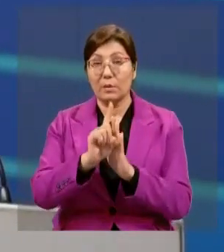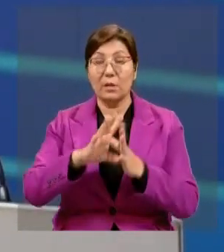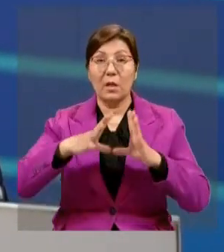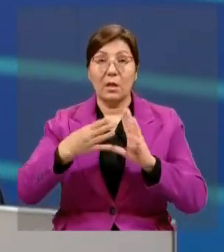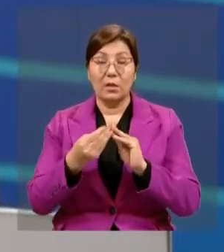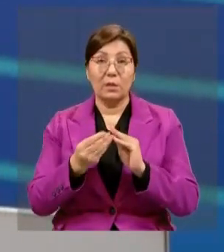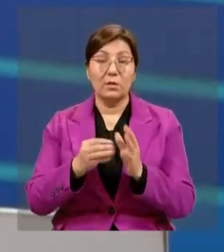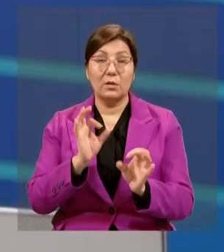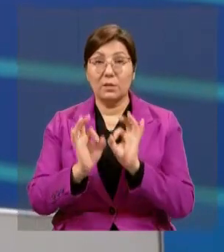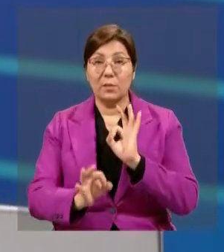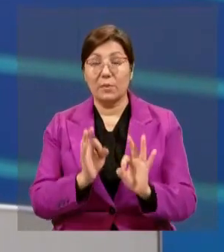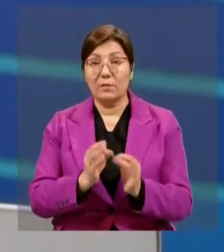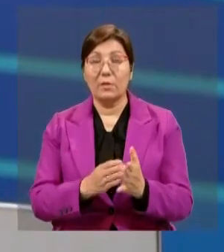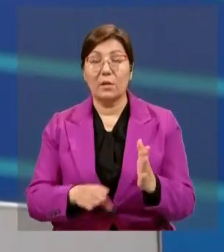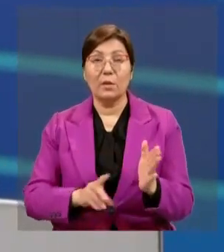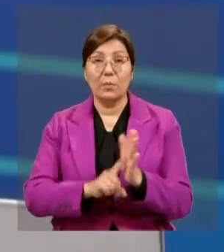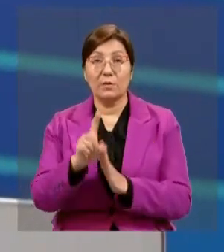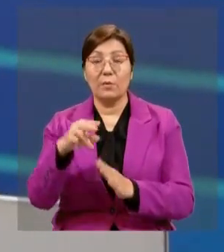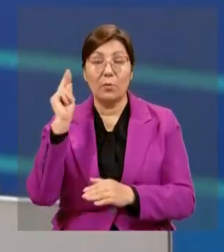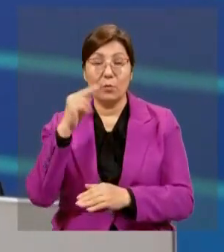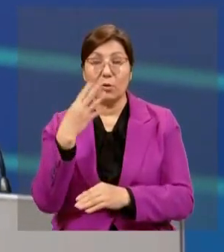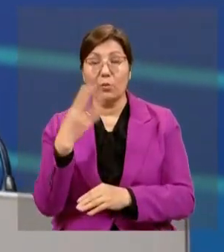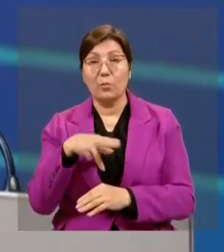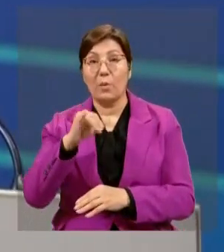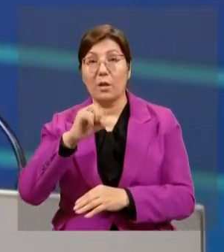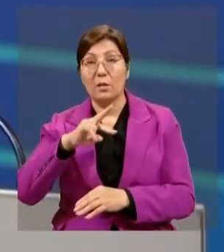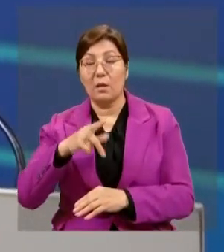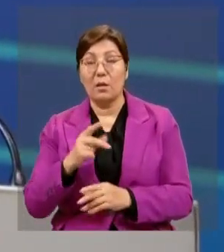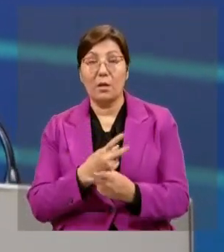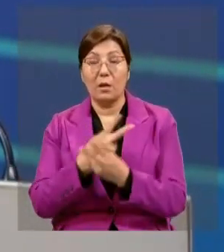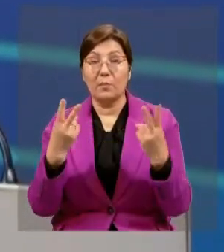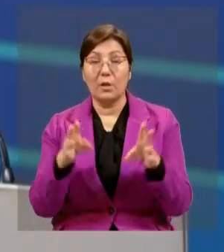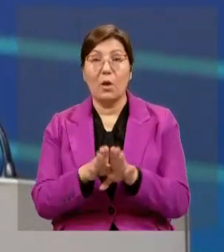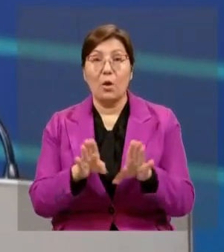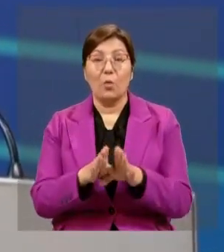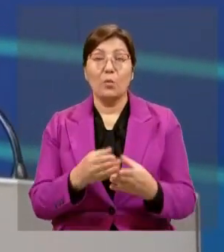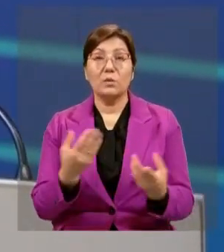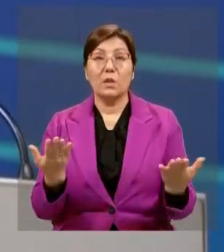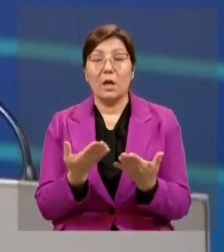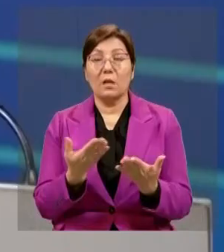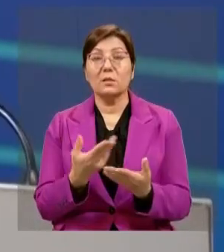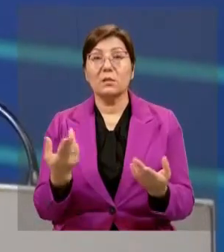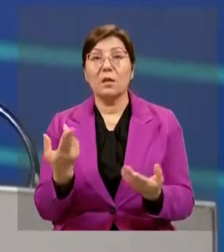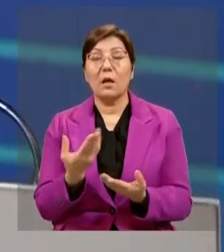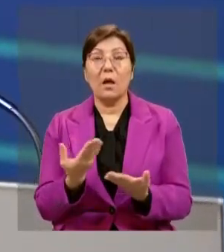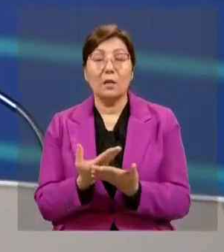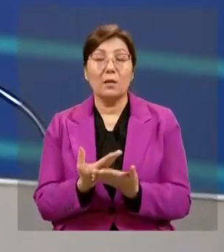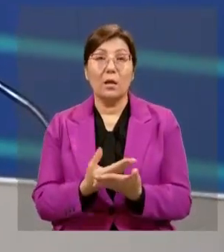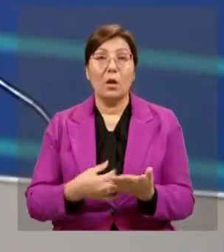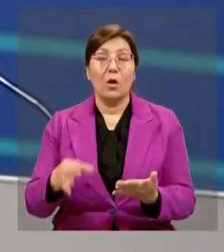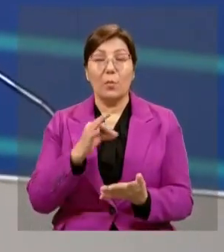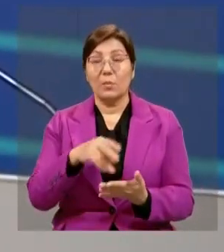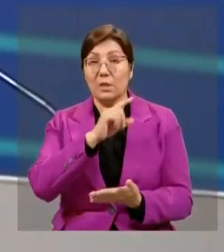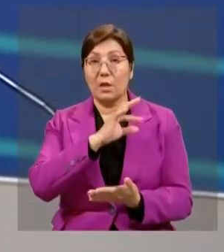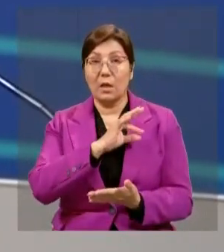Нәтижесі көңілге қонымды. Бұл тың бастамада оқытудың 4 моделі қаралды. Міне енді сол модельдердің қайсысы қай өңірге тиімді дегенді тағы